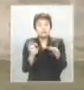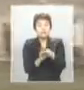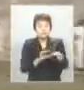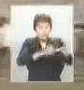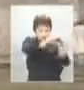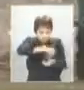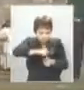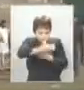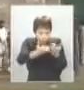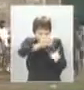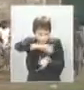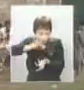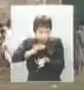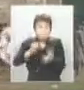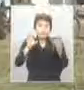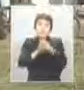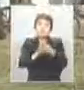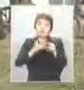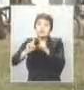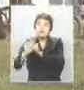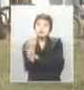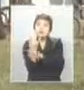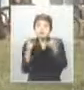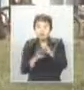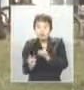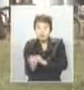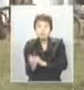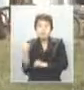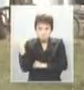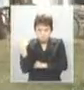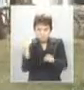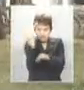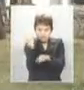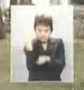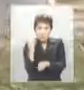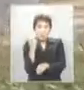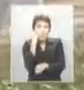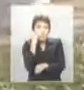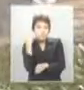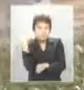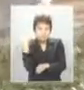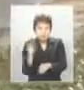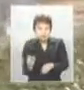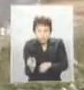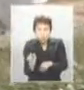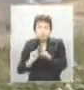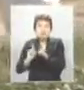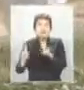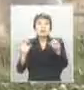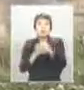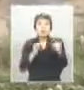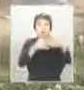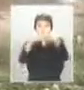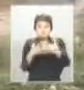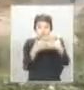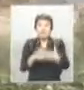กานิสทานซึประกอบด้วยขอมูลจาก Hard Driveนคอมพิวเตอร์โรศัมือถือและ Thumb Drive ทำให้สาหรฐมีข้ม